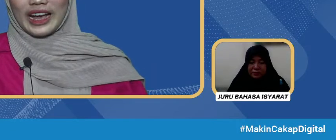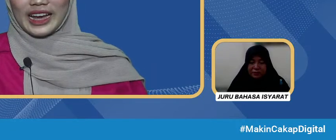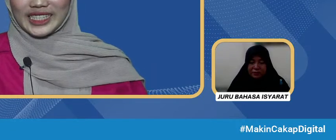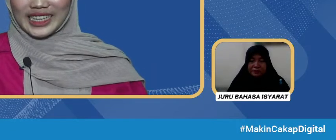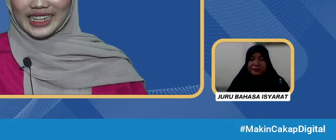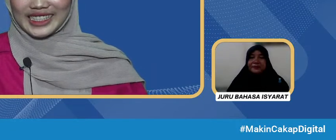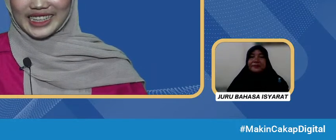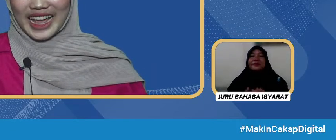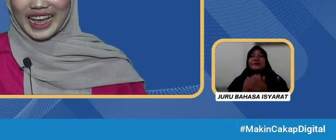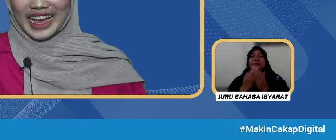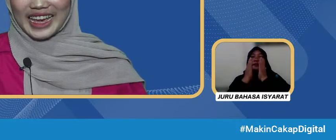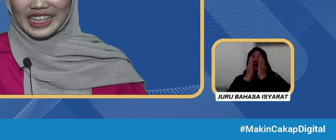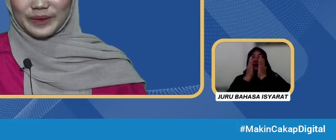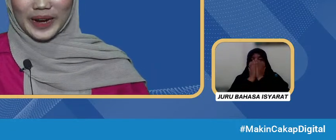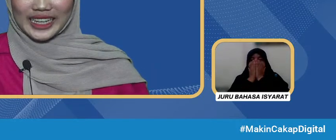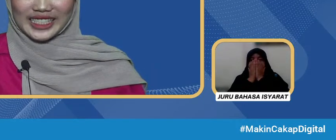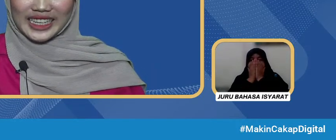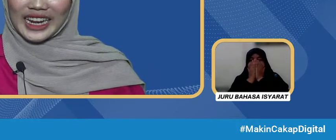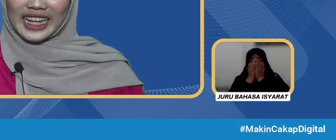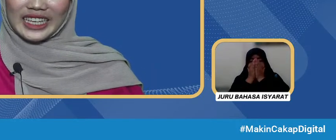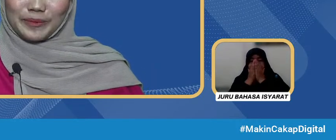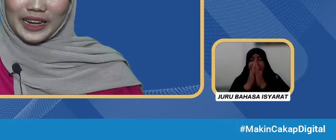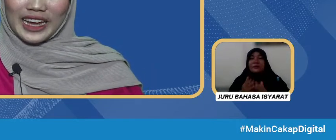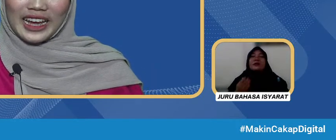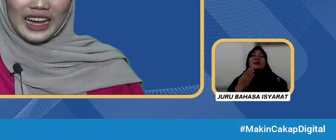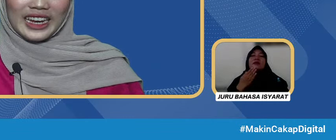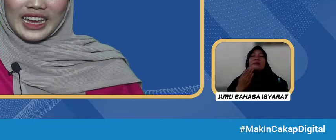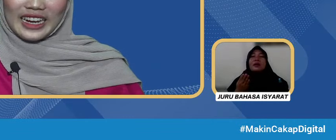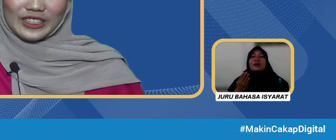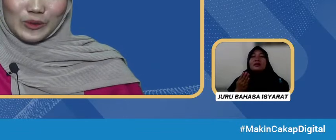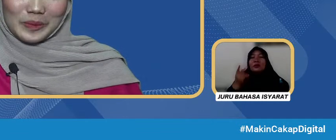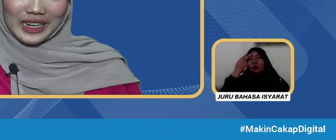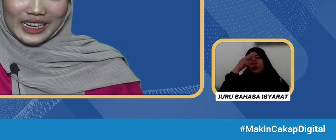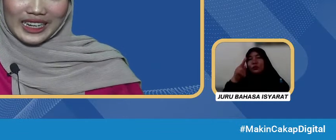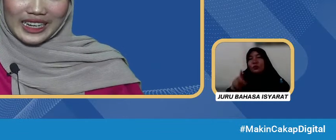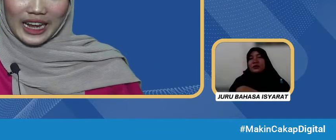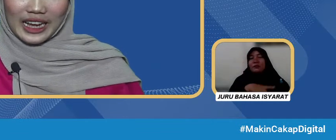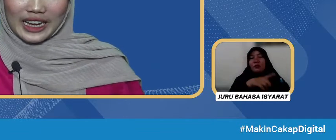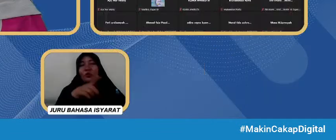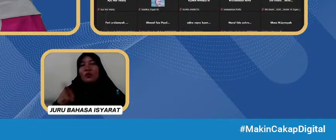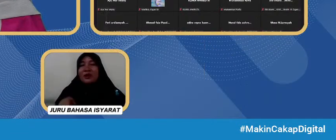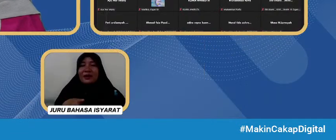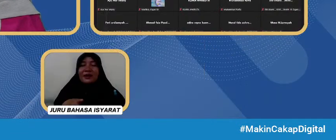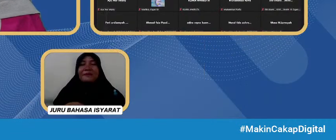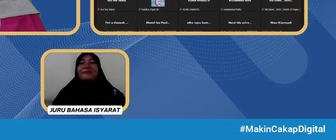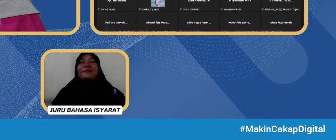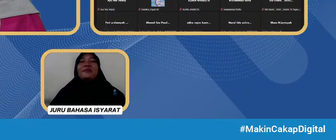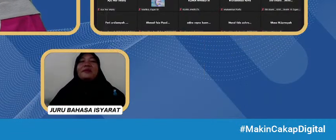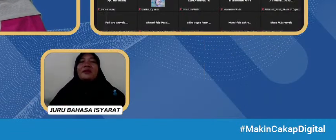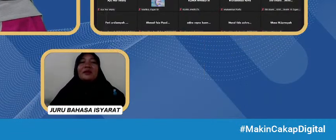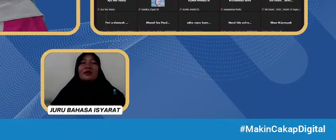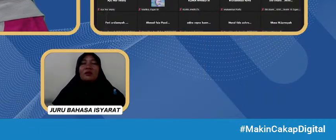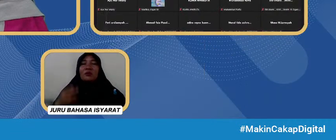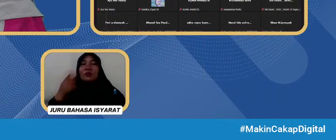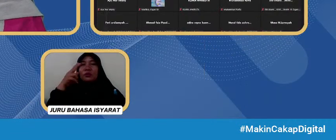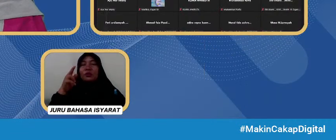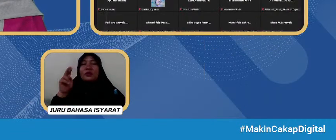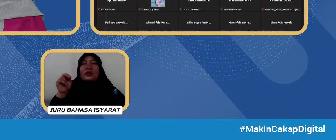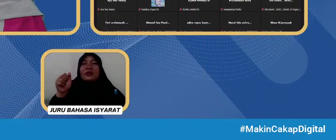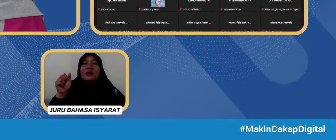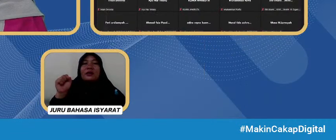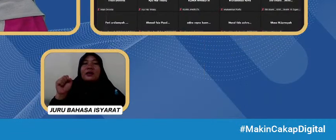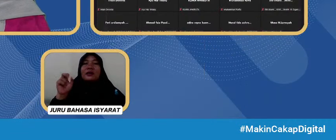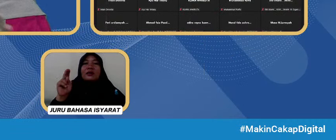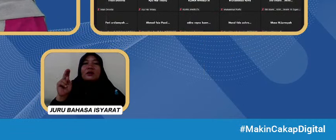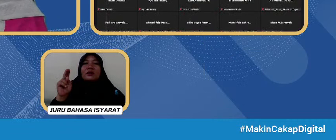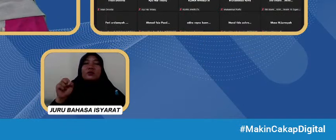Berdoa selesai. Terima kasih sekali lagi kepada narasumber, key opinion leader, para peserta yang sudah